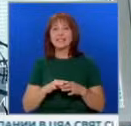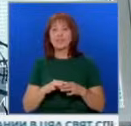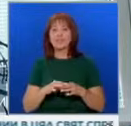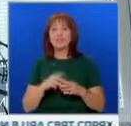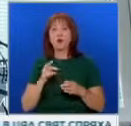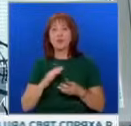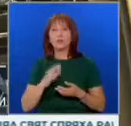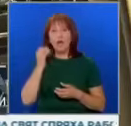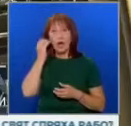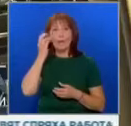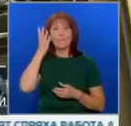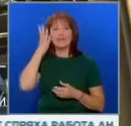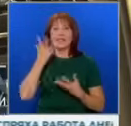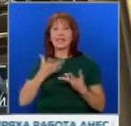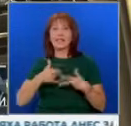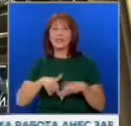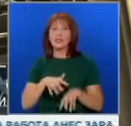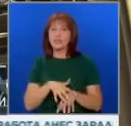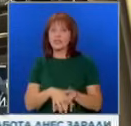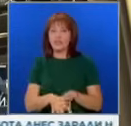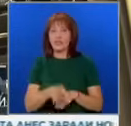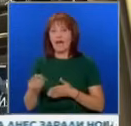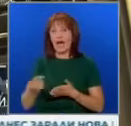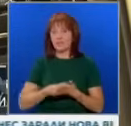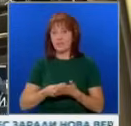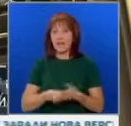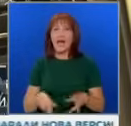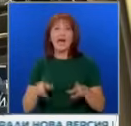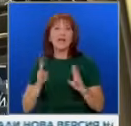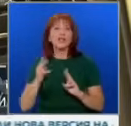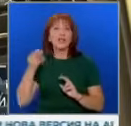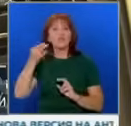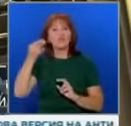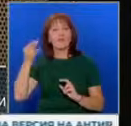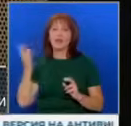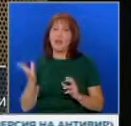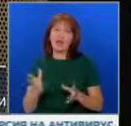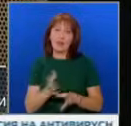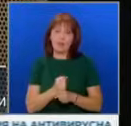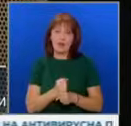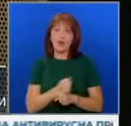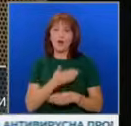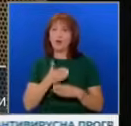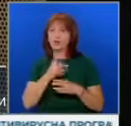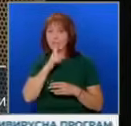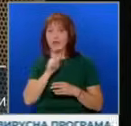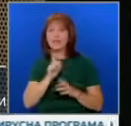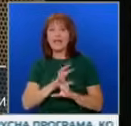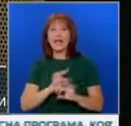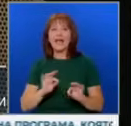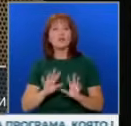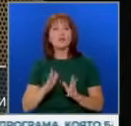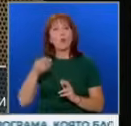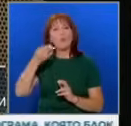от капацитета на техните системни администратори, а решението от страна на компанията вече е намерено. До момента не е ясно колко